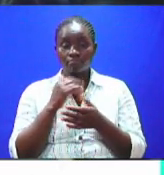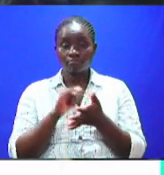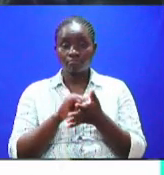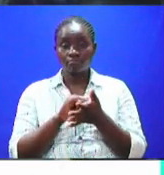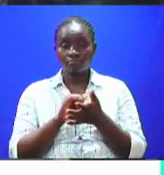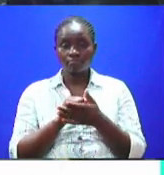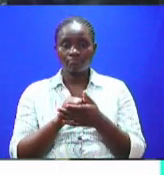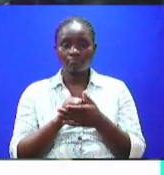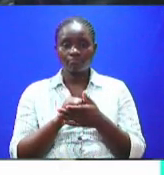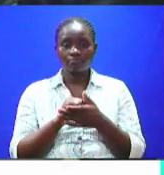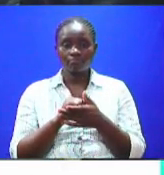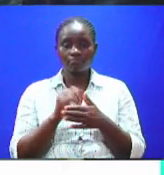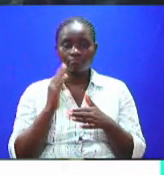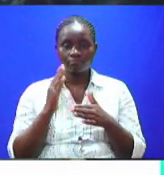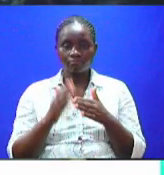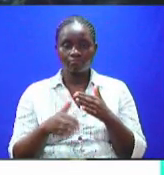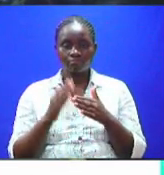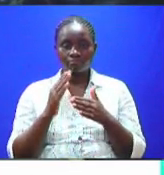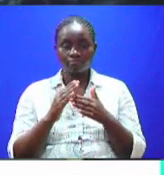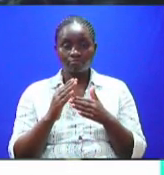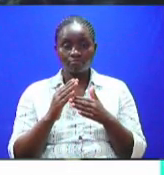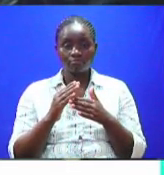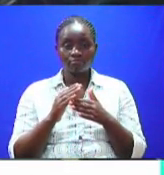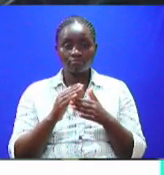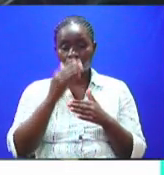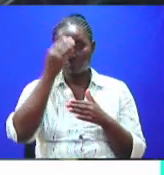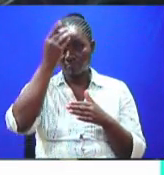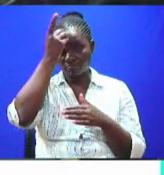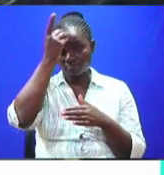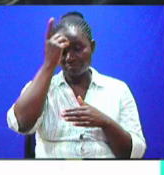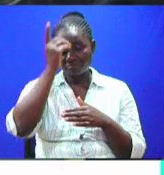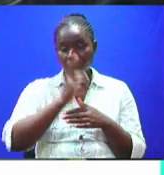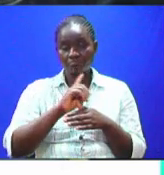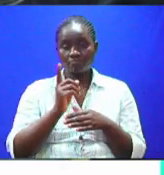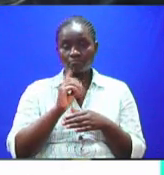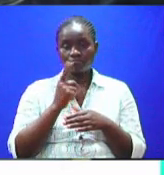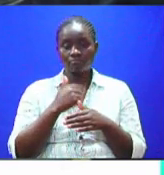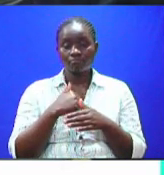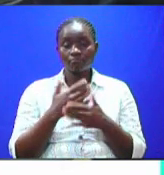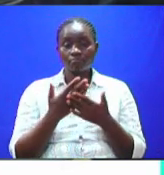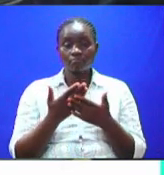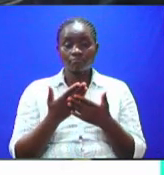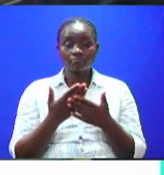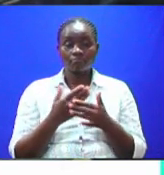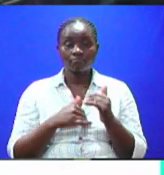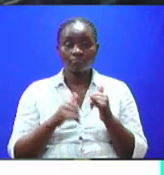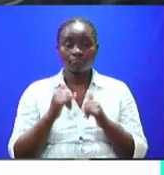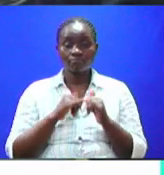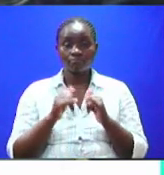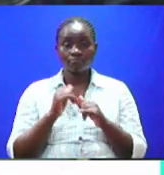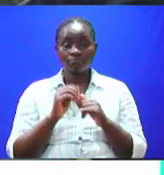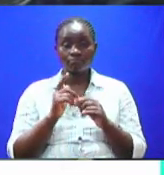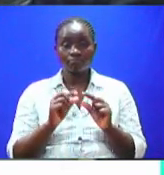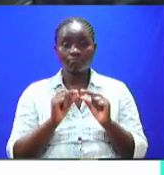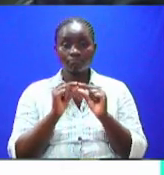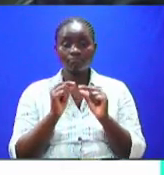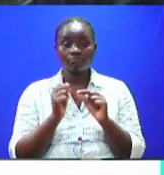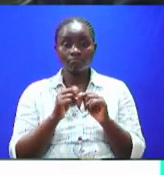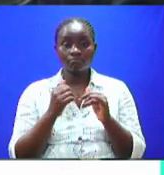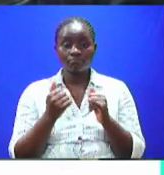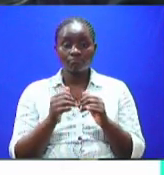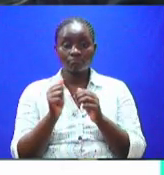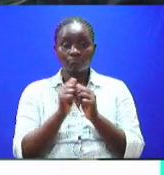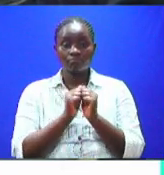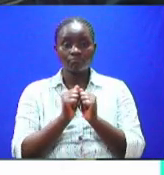finance. Unajua sasa finance hapa mashinani hakuna. Unapata sasa players kunao kuwapata mali anaizaishi pamoja na